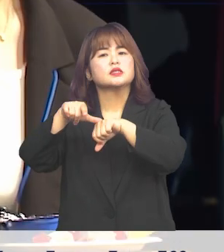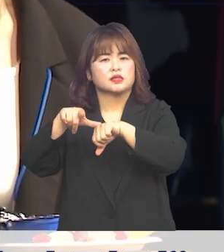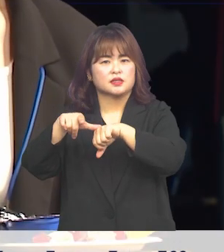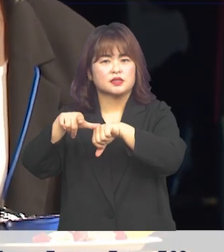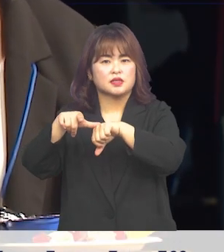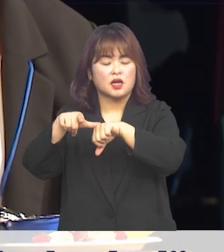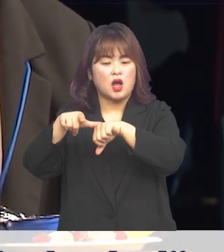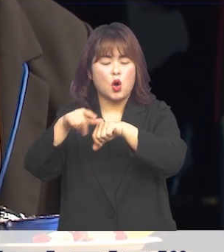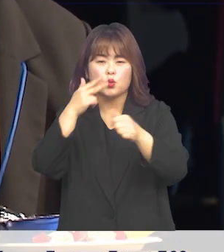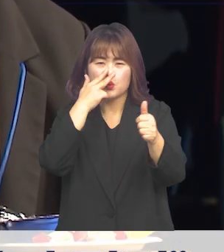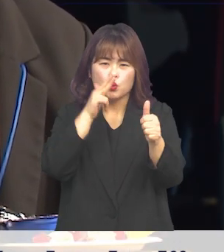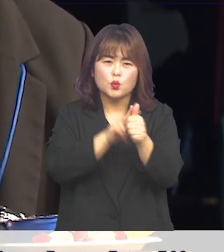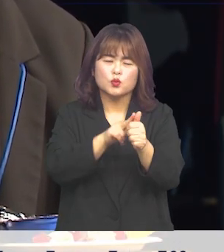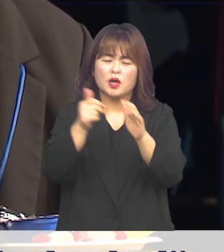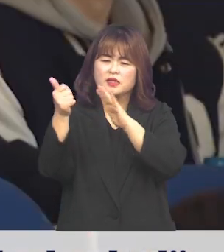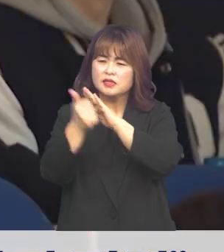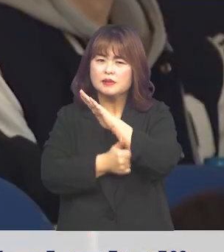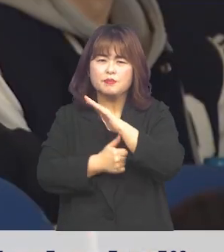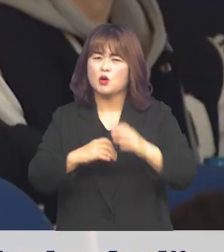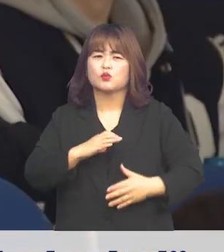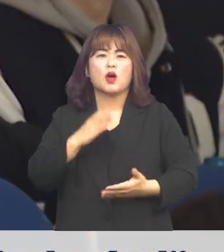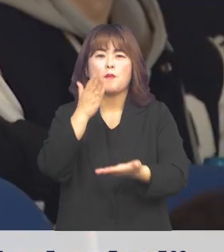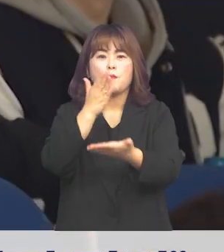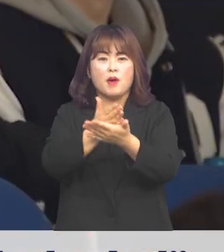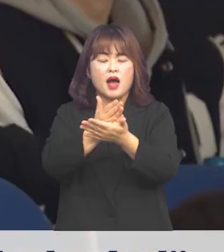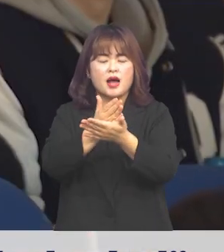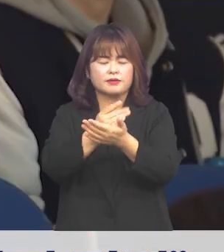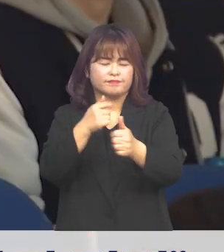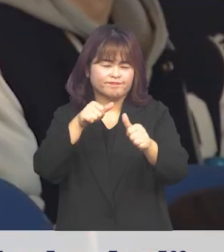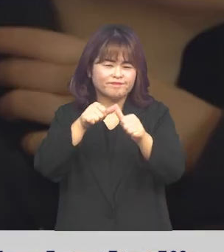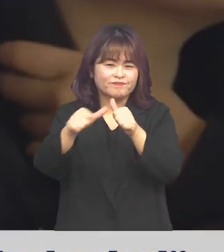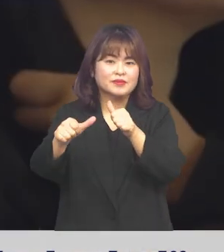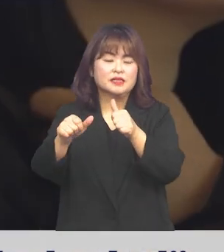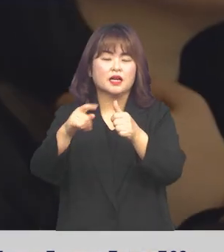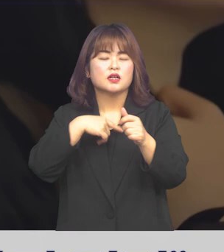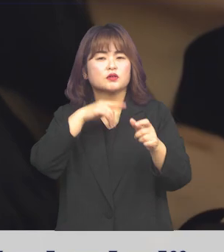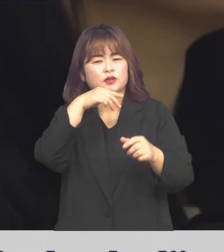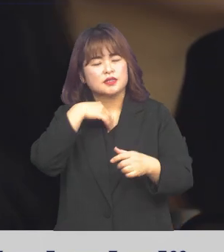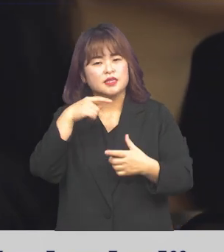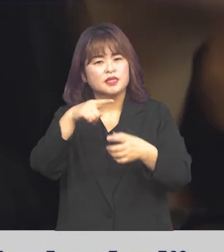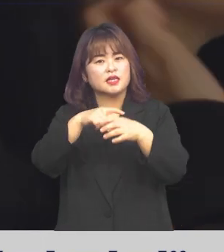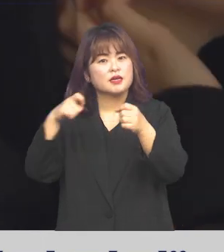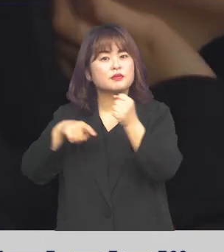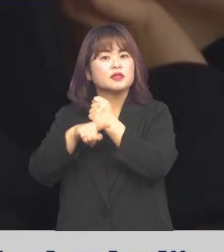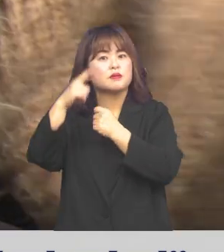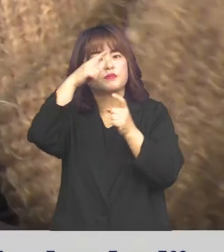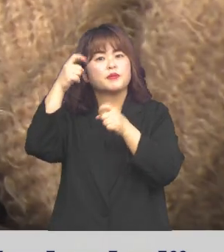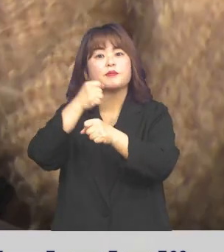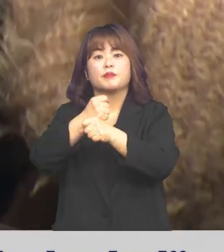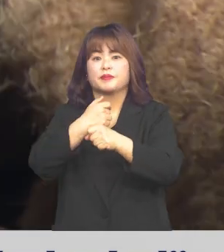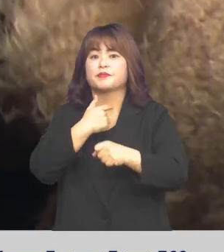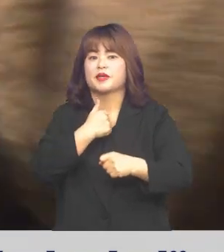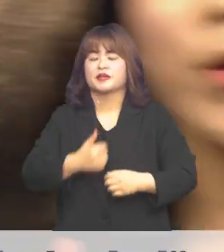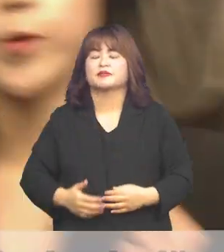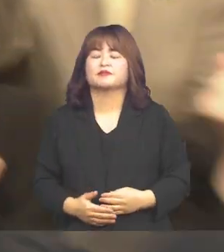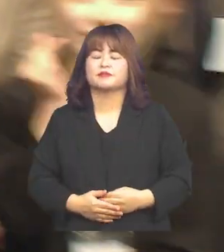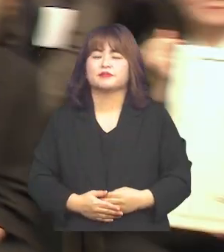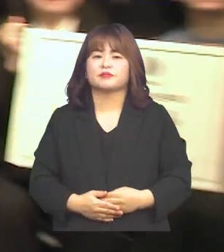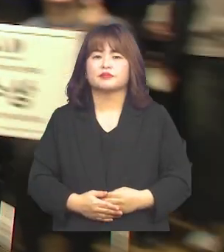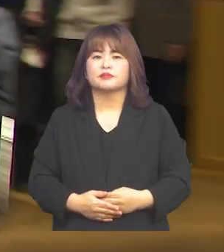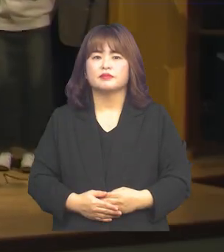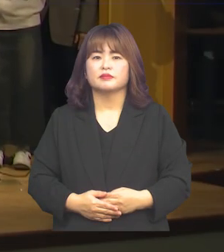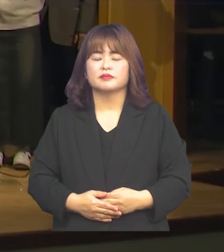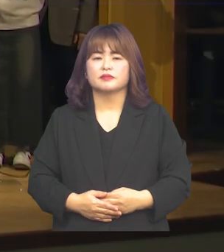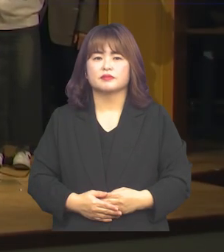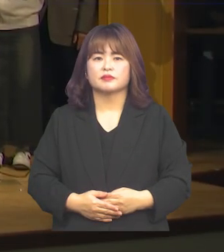소통 시간을 가지며 도전과 실패를 두려워하지 말라는 진심 어린 조언으로 깊은 인상을 남겼습니다.